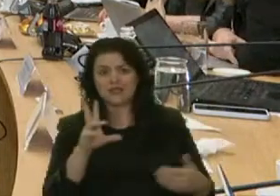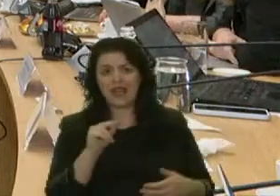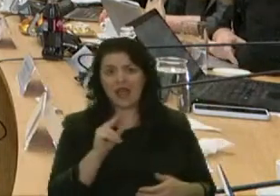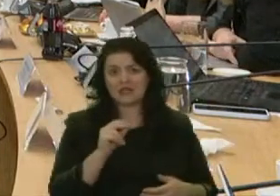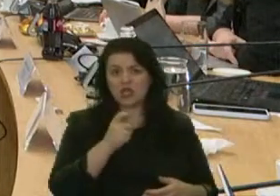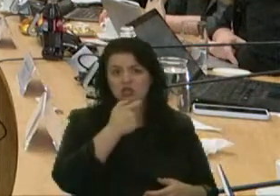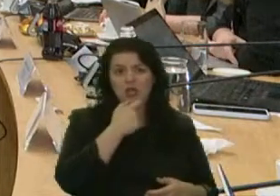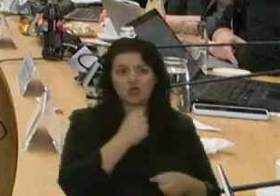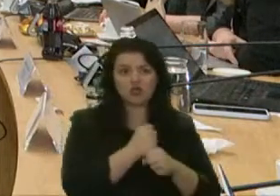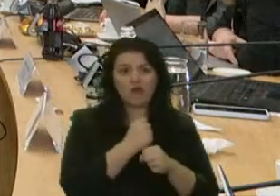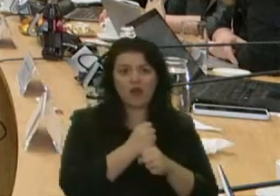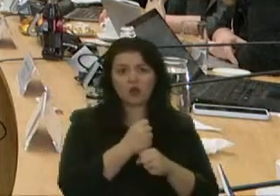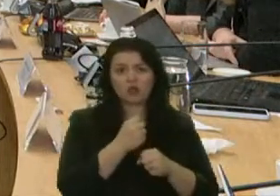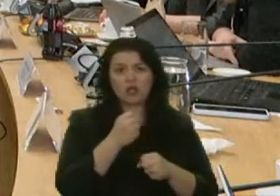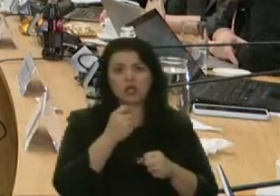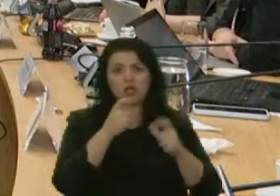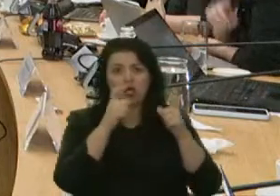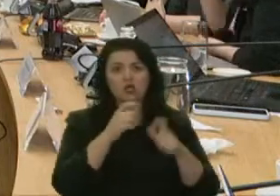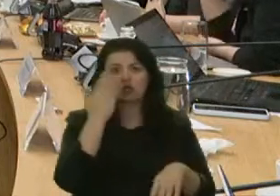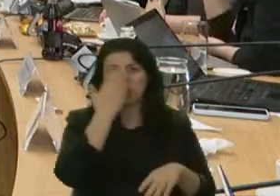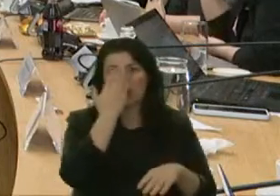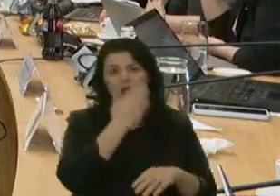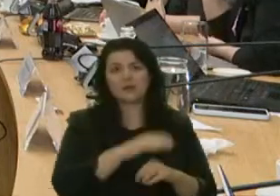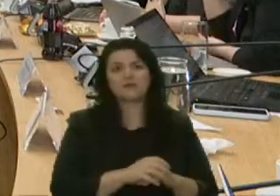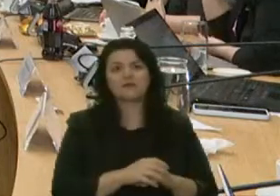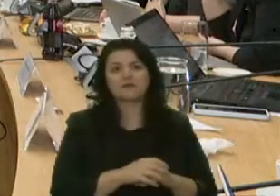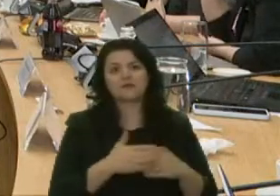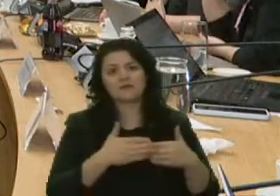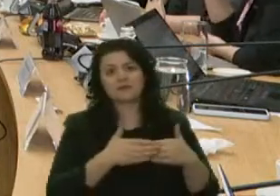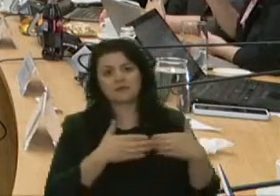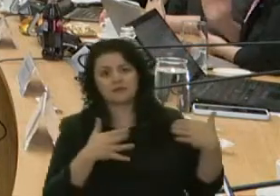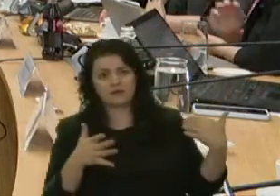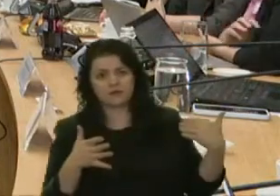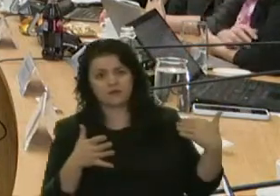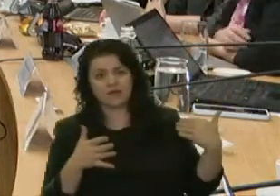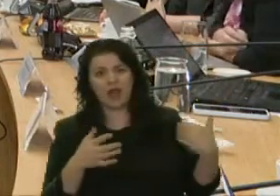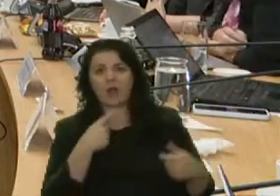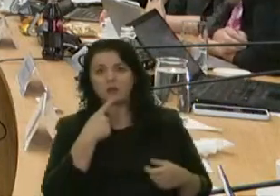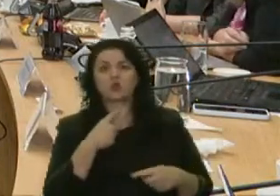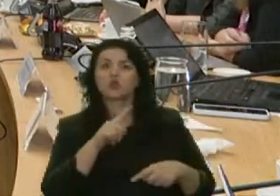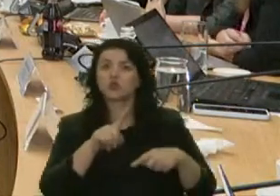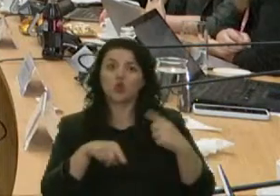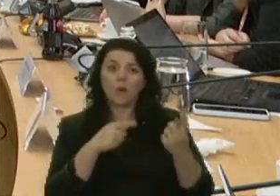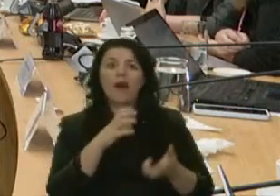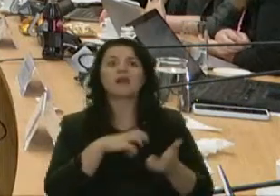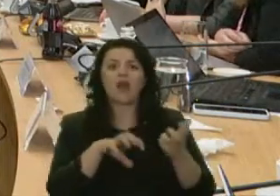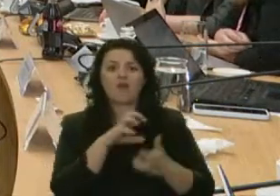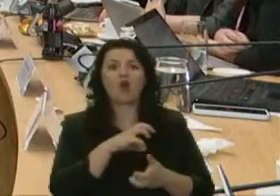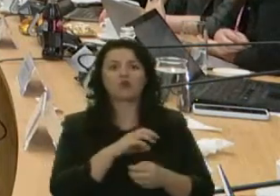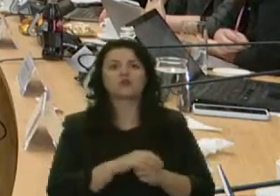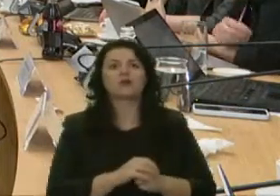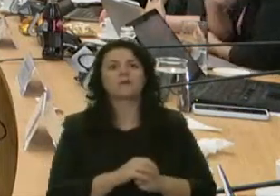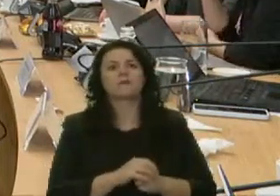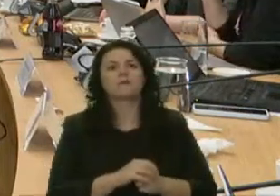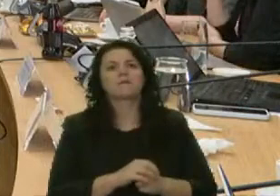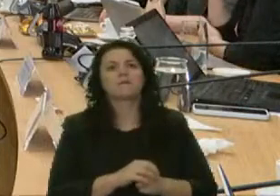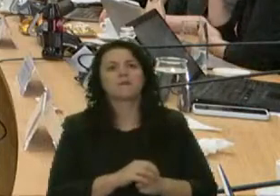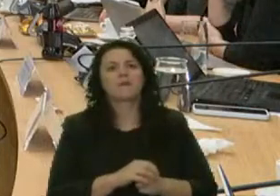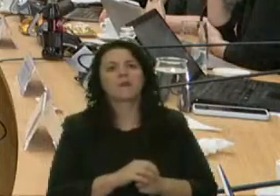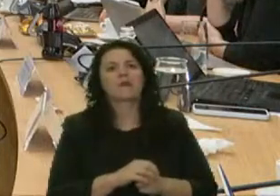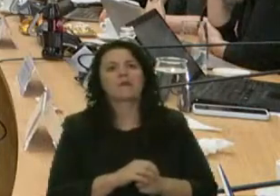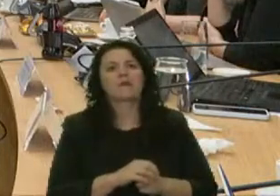ultimii după revoluție Uli 20 de ani după revoluție A nu s a construit nici școală în Cluj Păi și dumneavoastră ați fost primar după